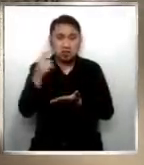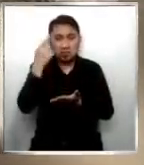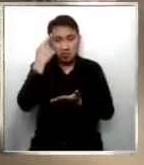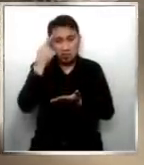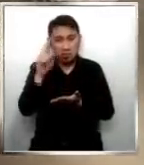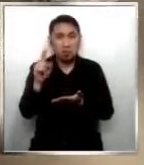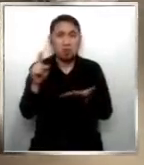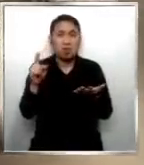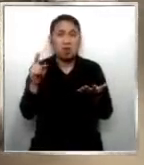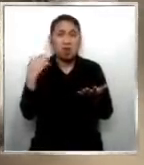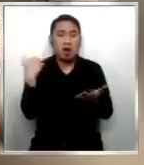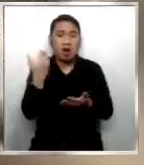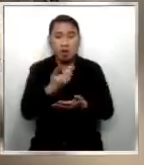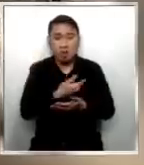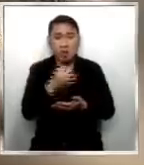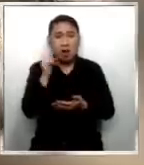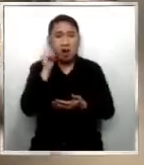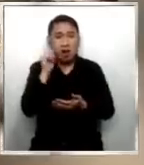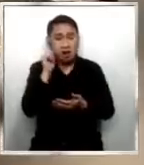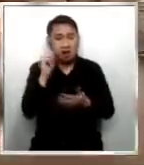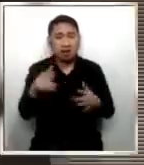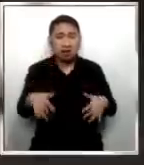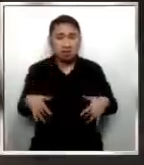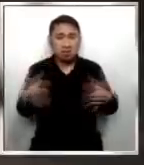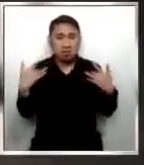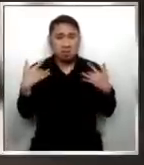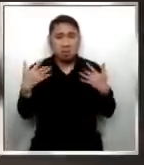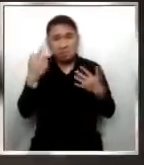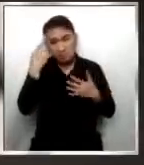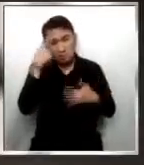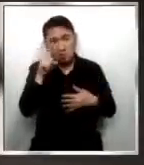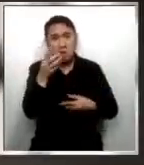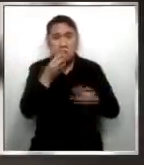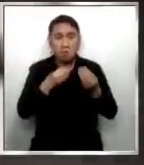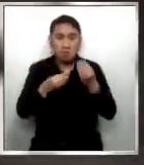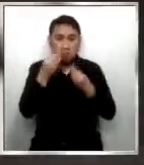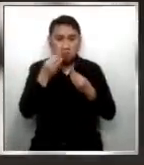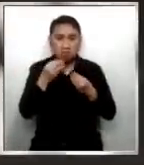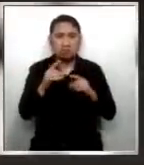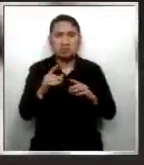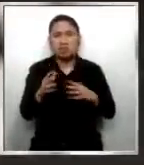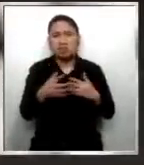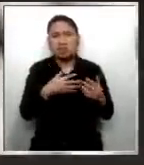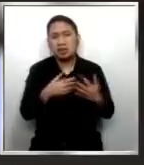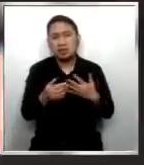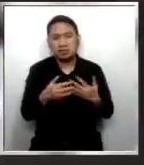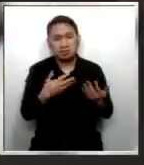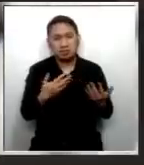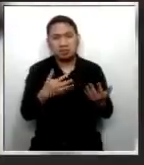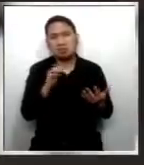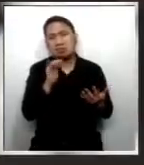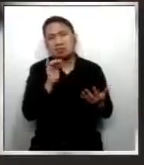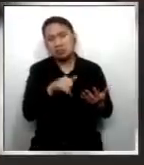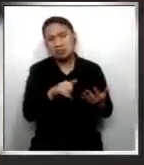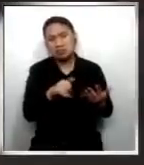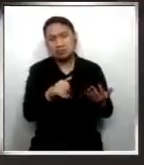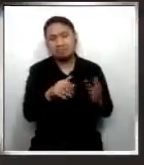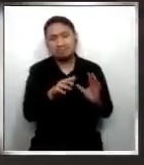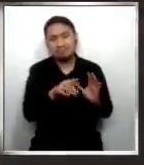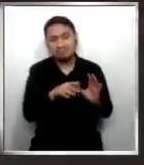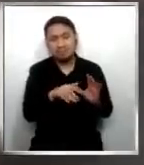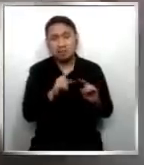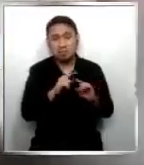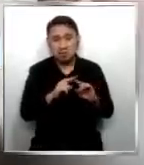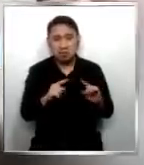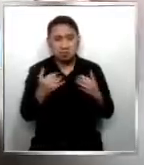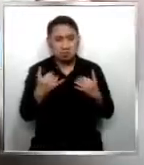pag-araw-araw para may makakain kami. Pero kahit ganito ang kanyang kalagayan, nananatili pa rin siyang